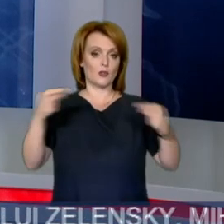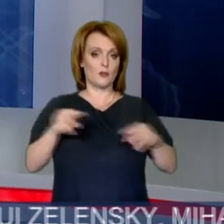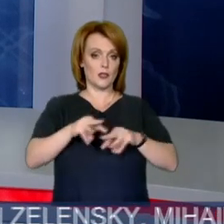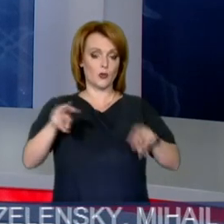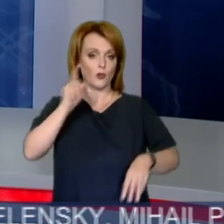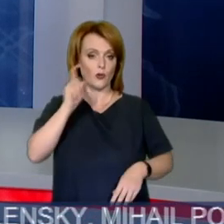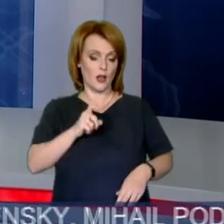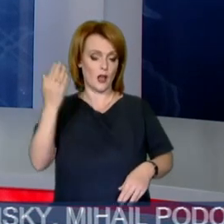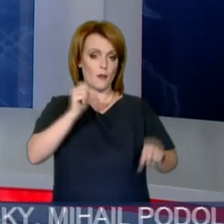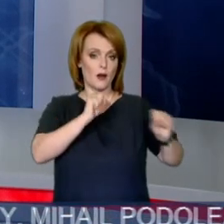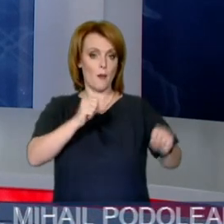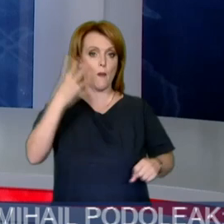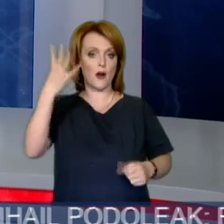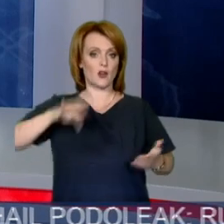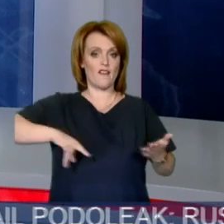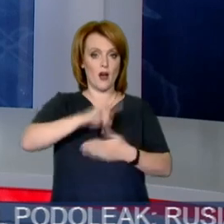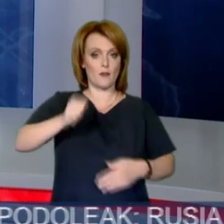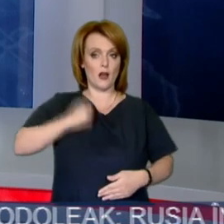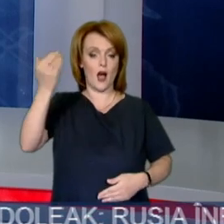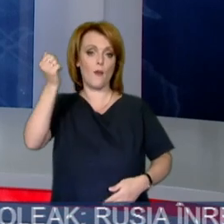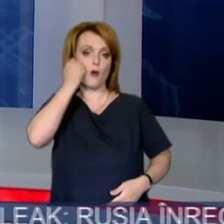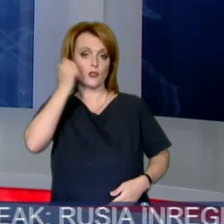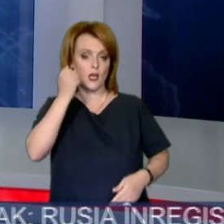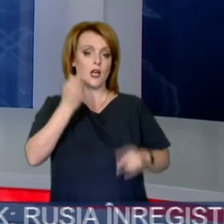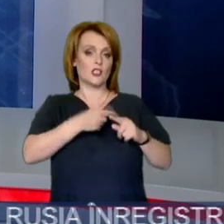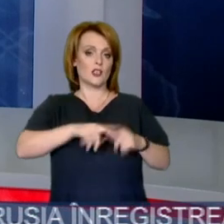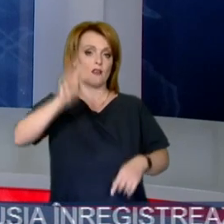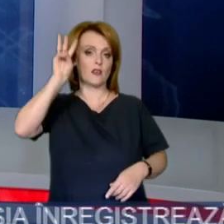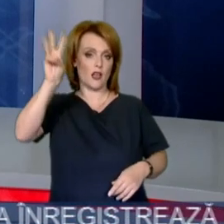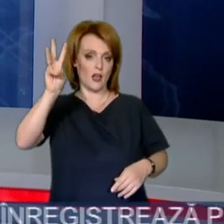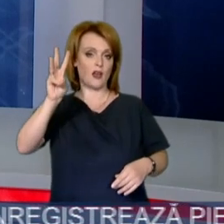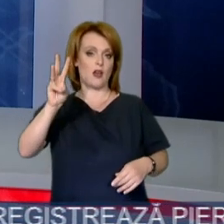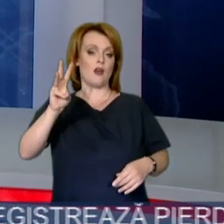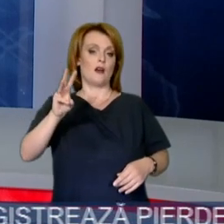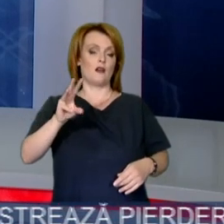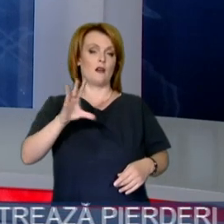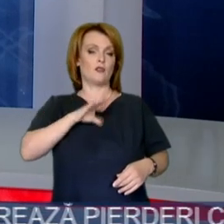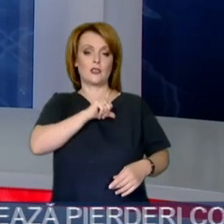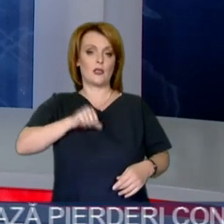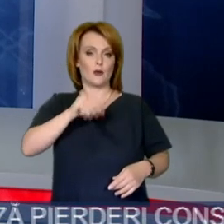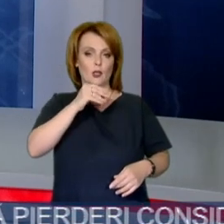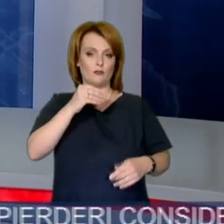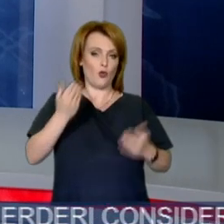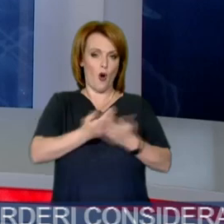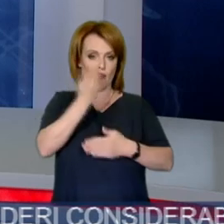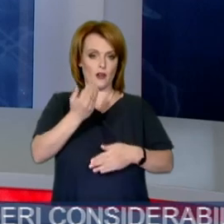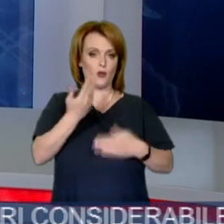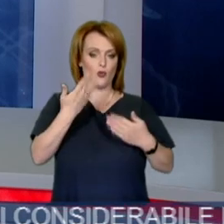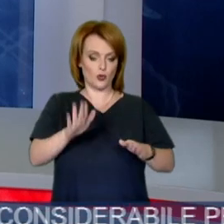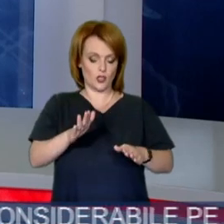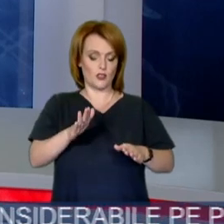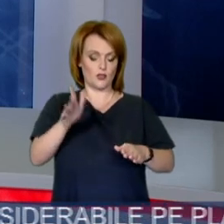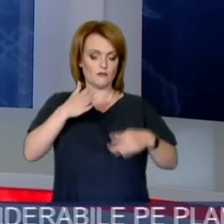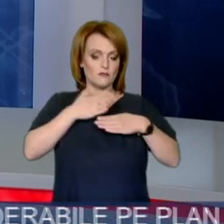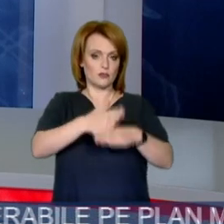ucrainean al Apărării patru avioane militare ale Moscovei dintre care Trei erau aparate de ultimă generație au fost doborâte în